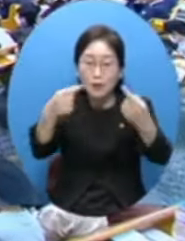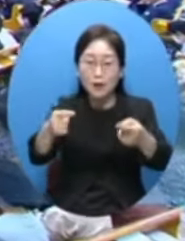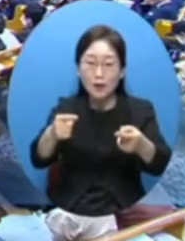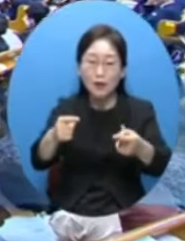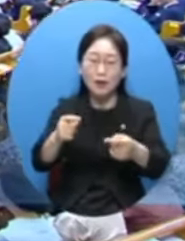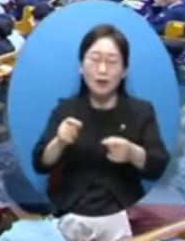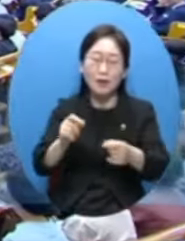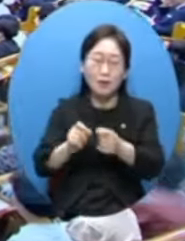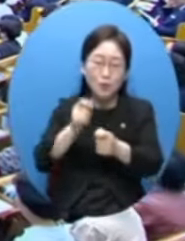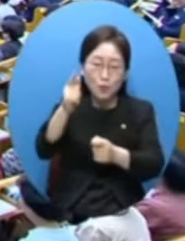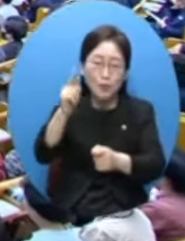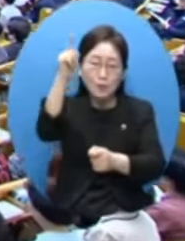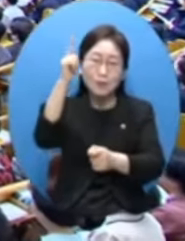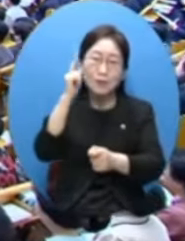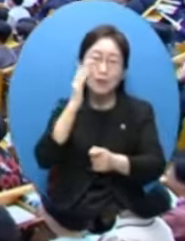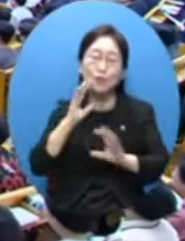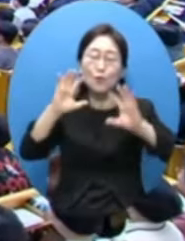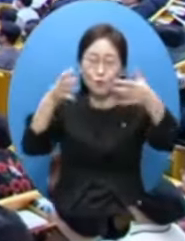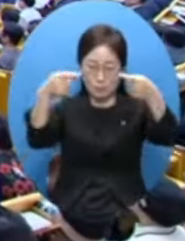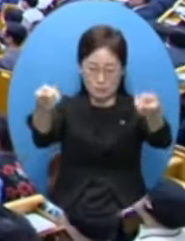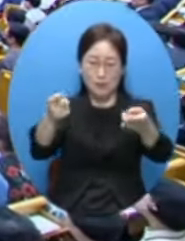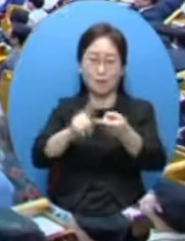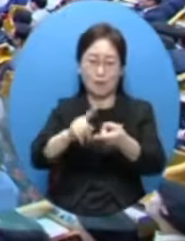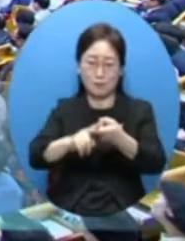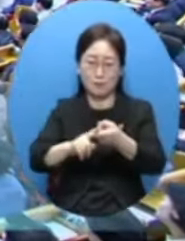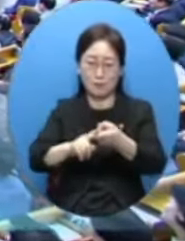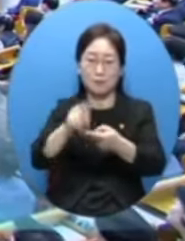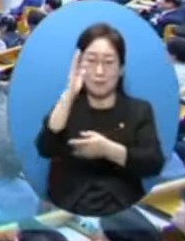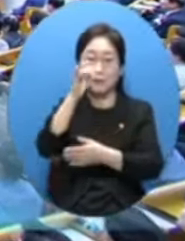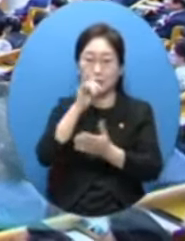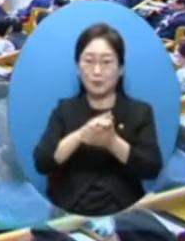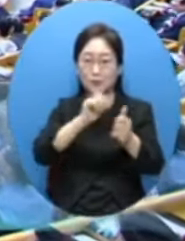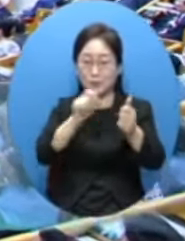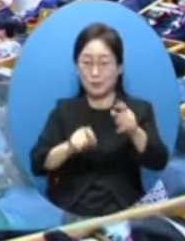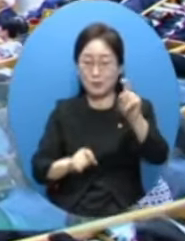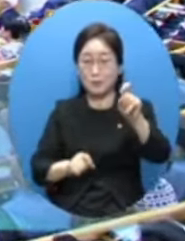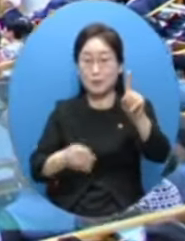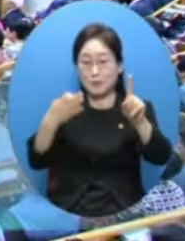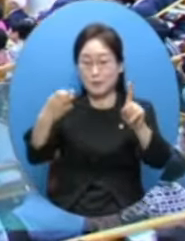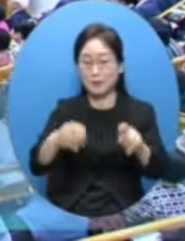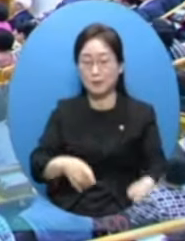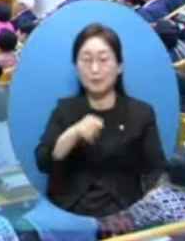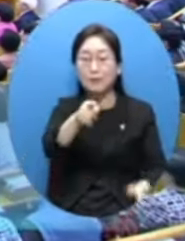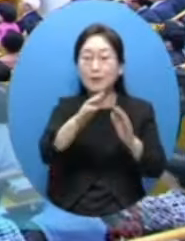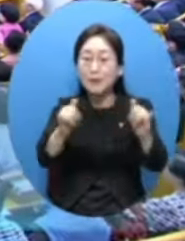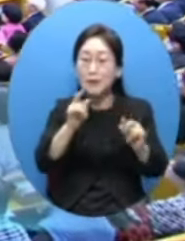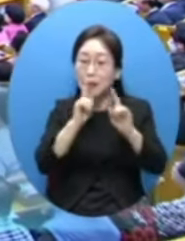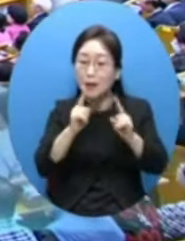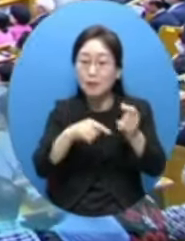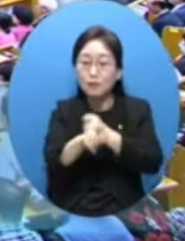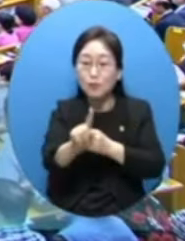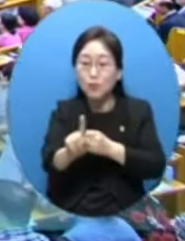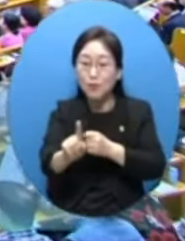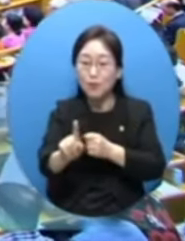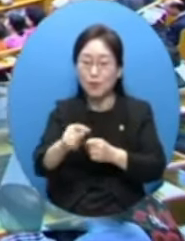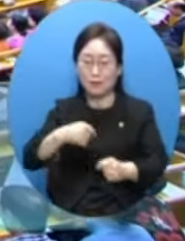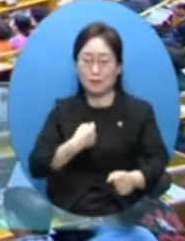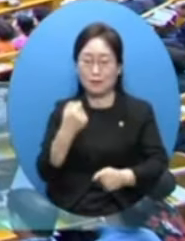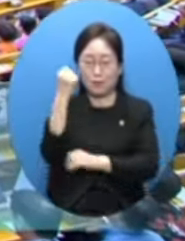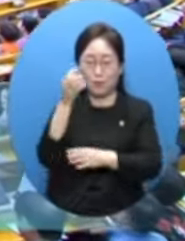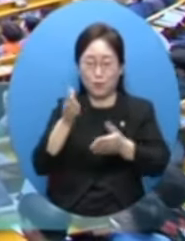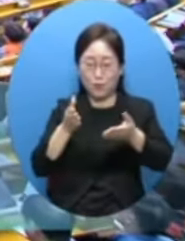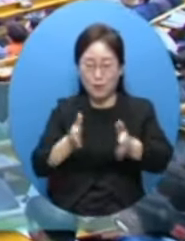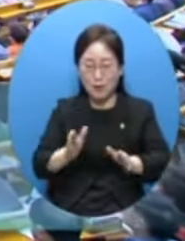천국이 있음을 우리에게 말씀해주고 있습니다. 히브리서 11장 14절입니다. 그들이 이같이 말하는 것은 자기들이 본향 찾는